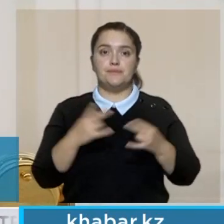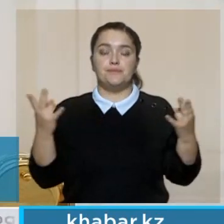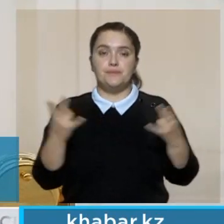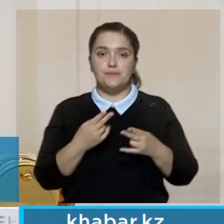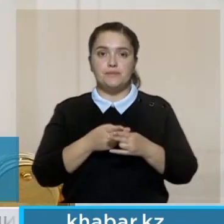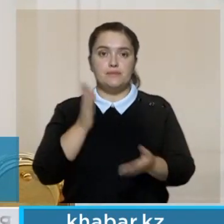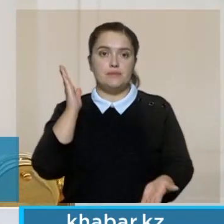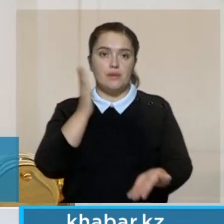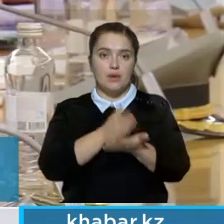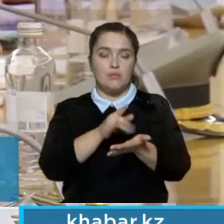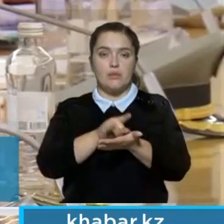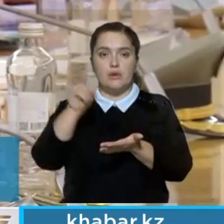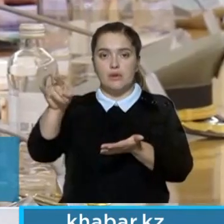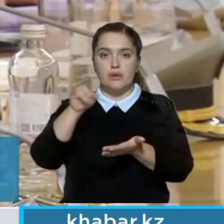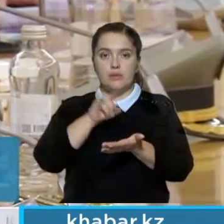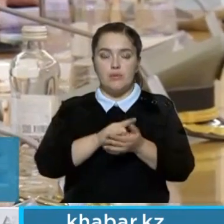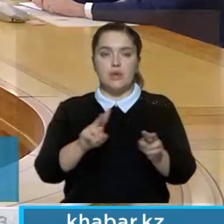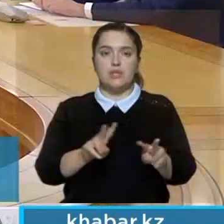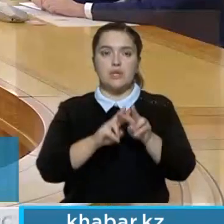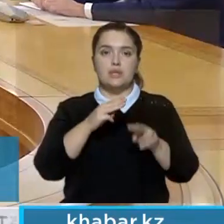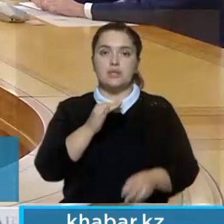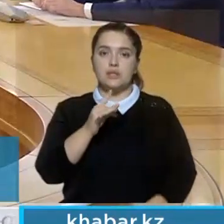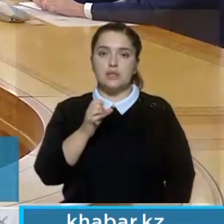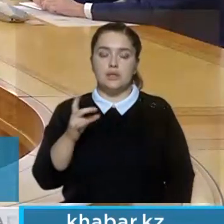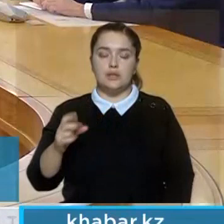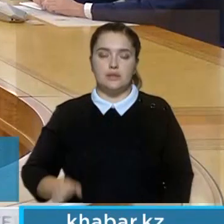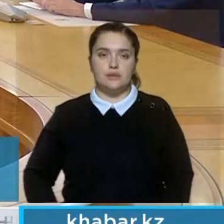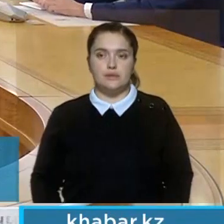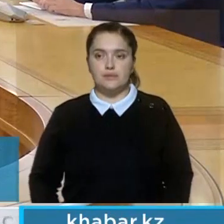запустить прямые авиарейсы между Астаной и Тираной.